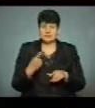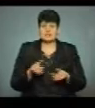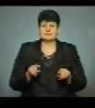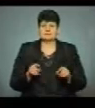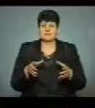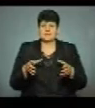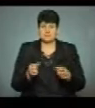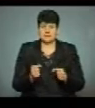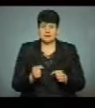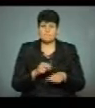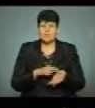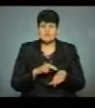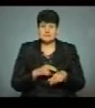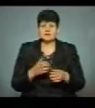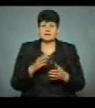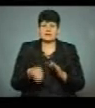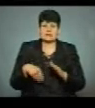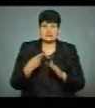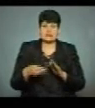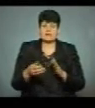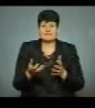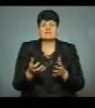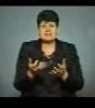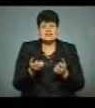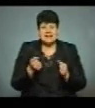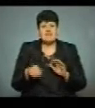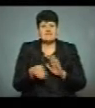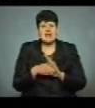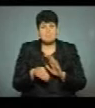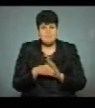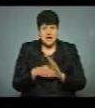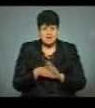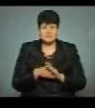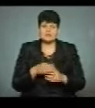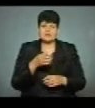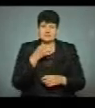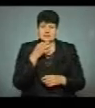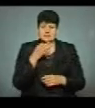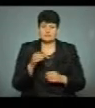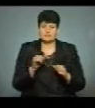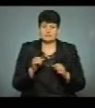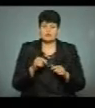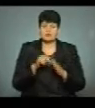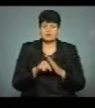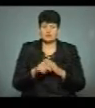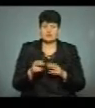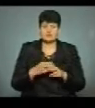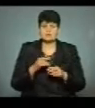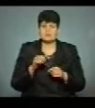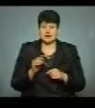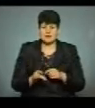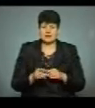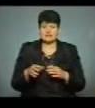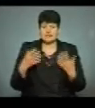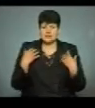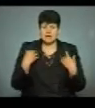який взяв хабар. За словами тимчасового виконувача обов'язків начальника Тернопільського управління внутрішньої безпеки України Олександра Марени,